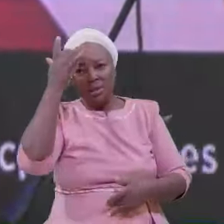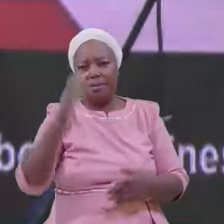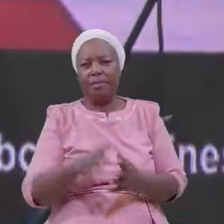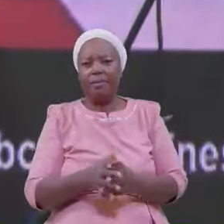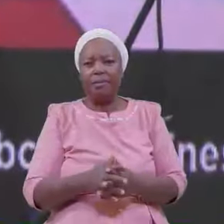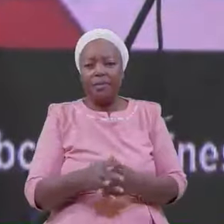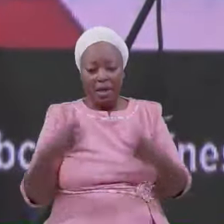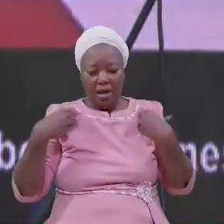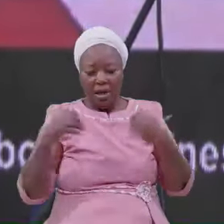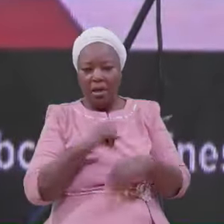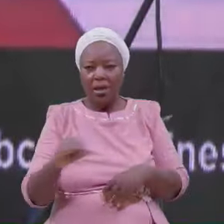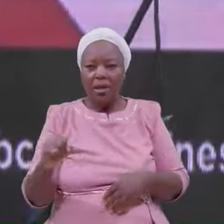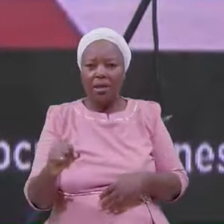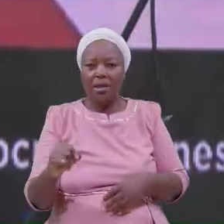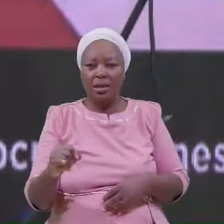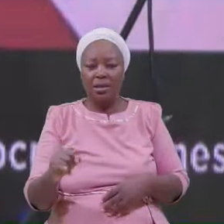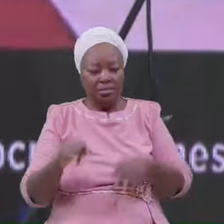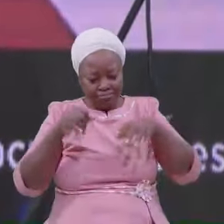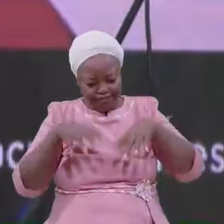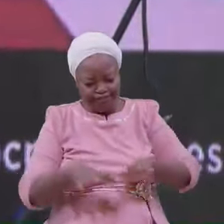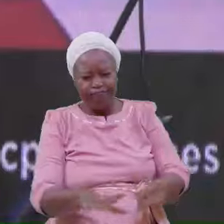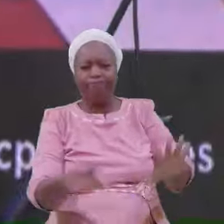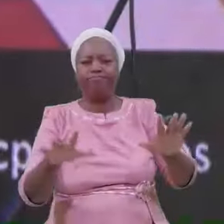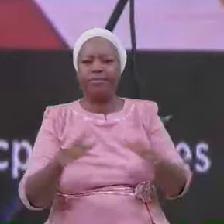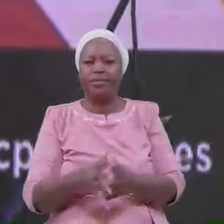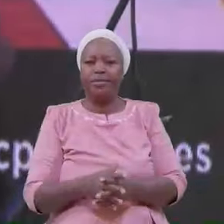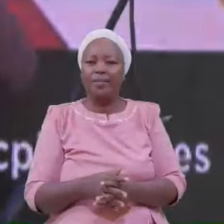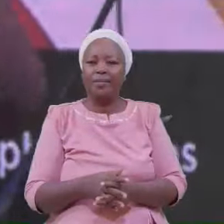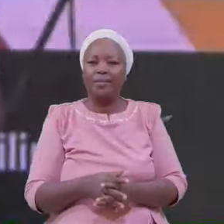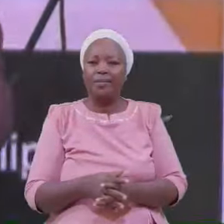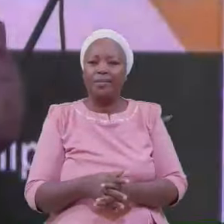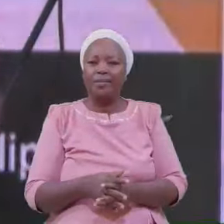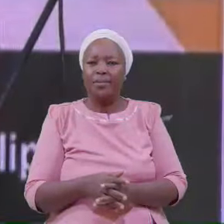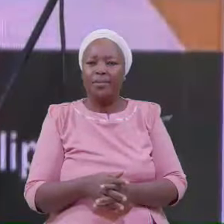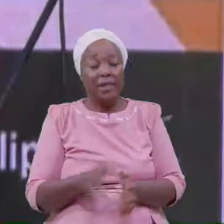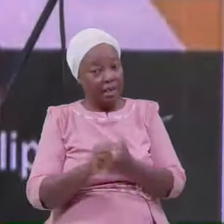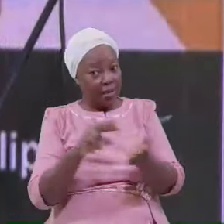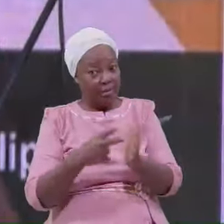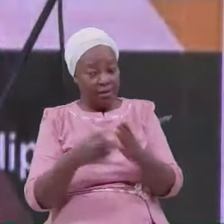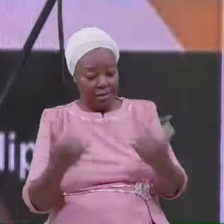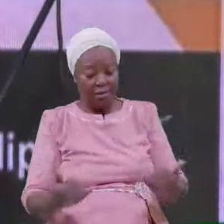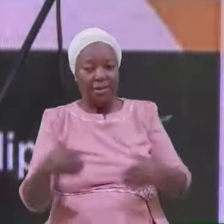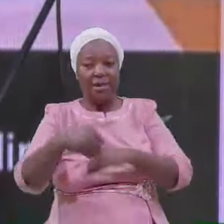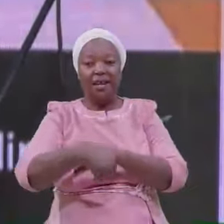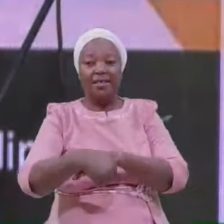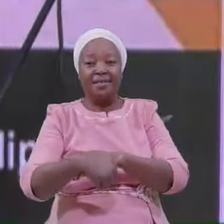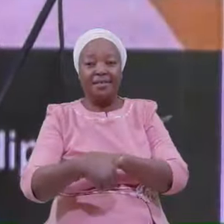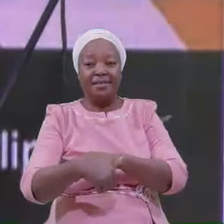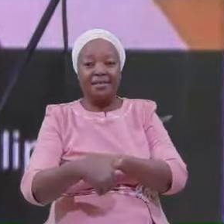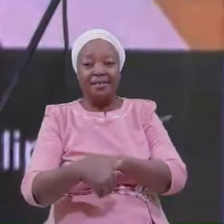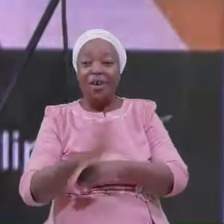Healing en masse. Pinagaling ang lahat. That means tonight, ngayong gabi, while you are